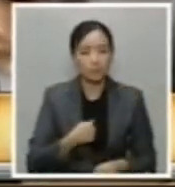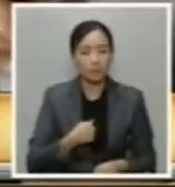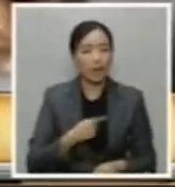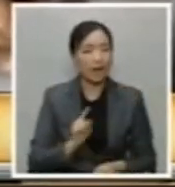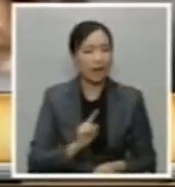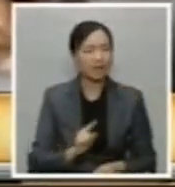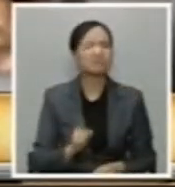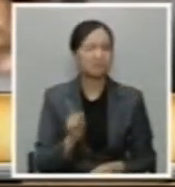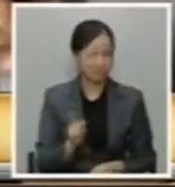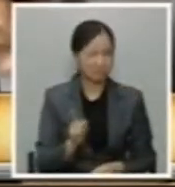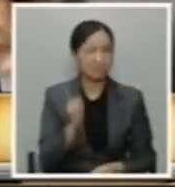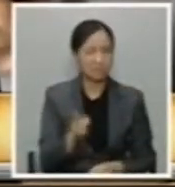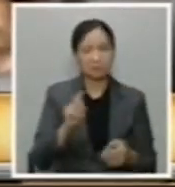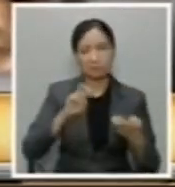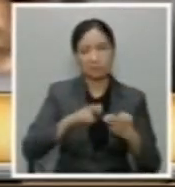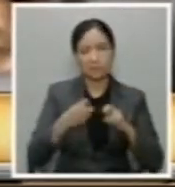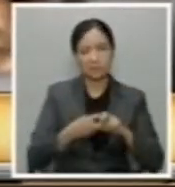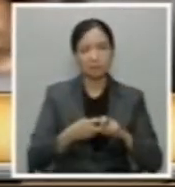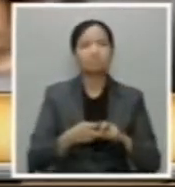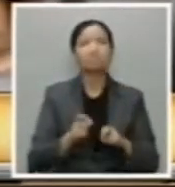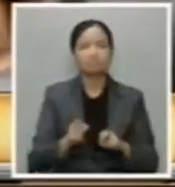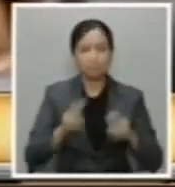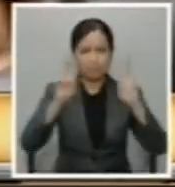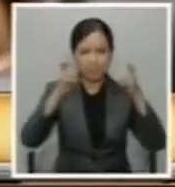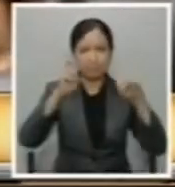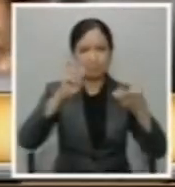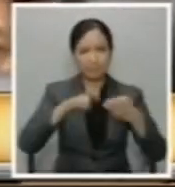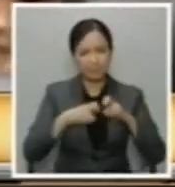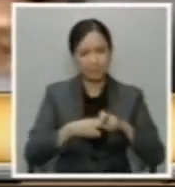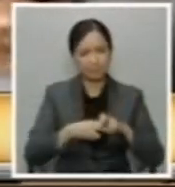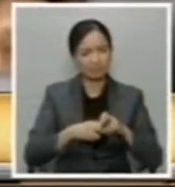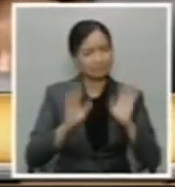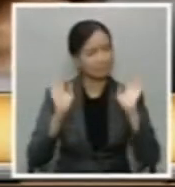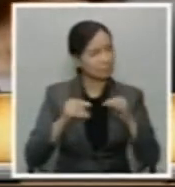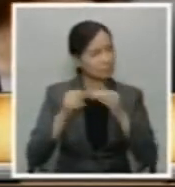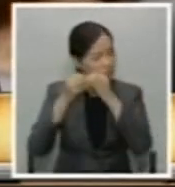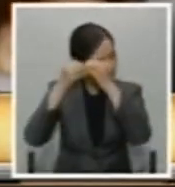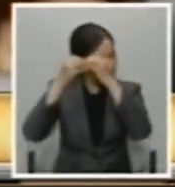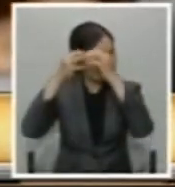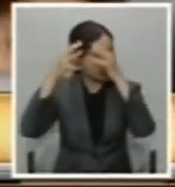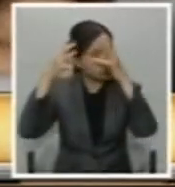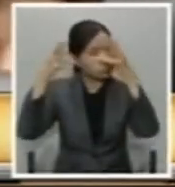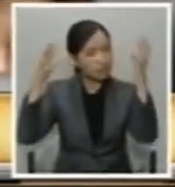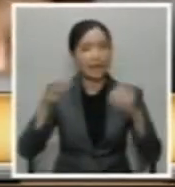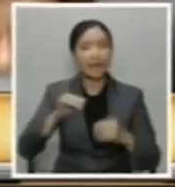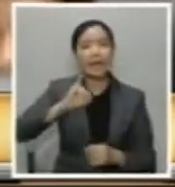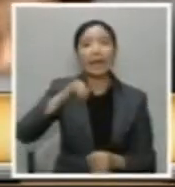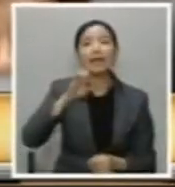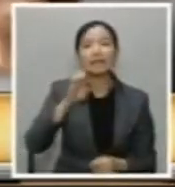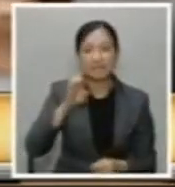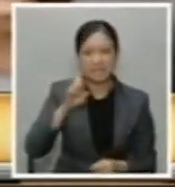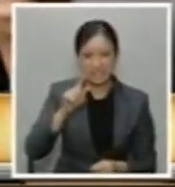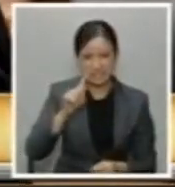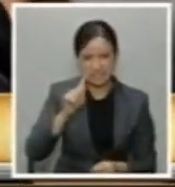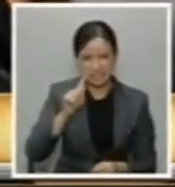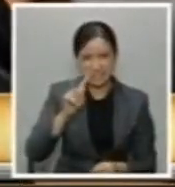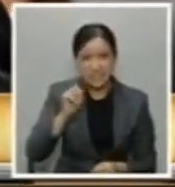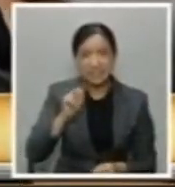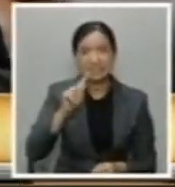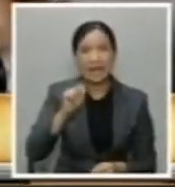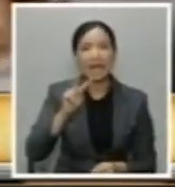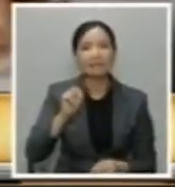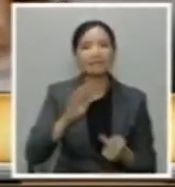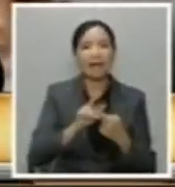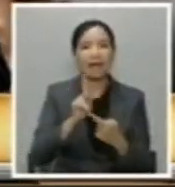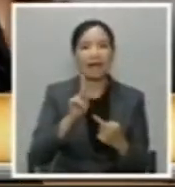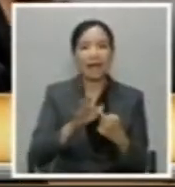าเป็นประเด็นปัญหาโดยขออนุญาตนะครับในเรื่องของจินตนาการคือผมคิดว่าในยุคนี้เนี่ยที่มันมีเรื่องของ